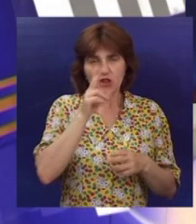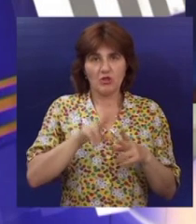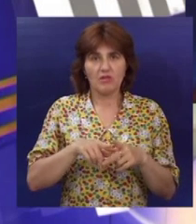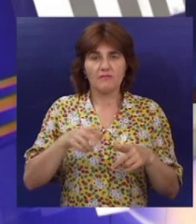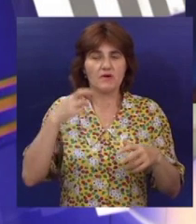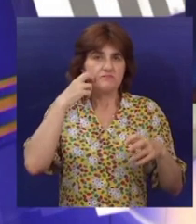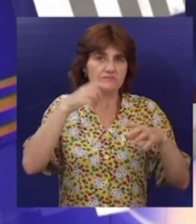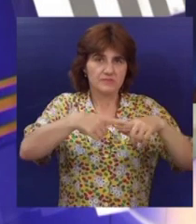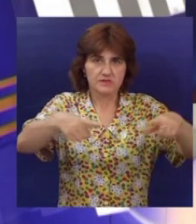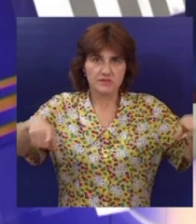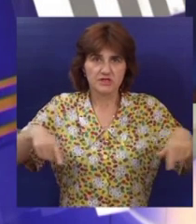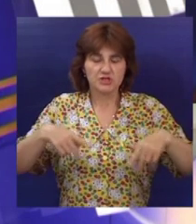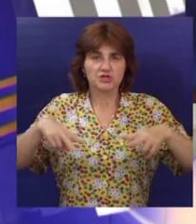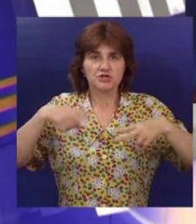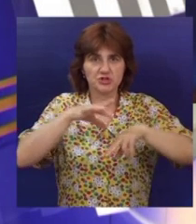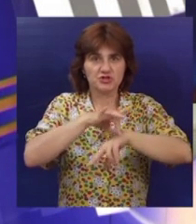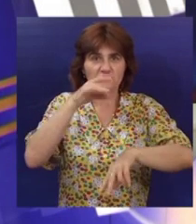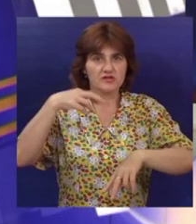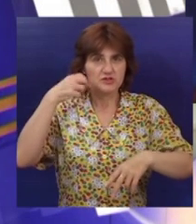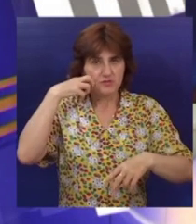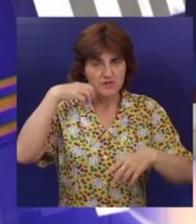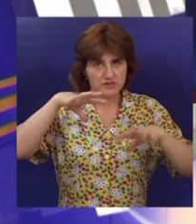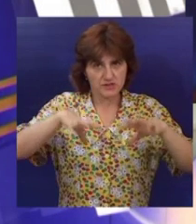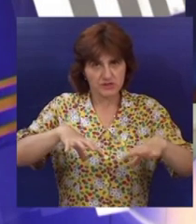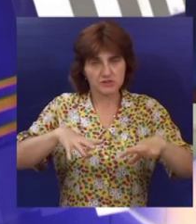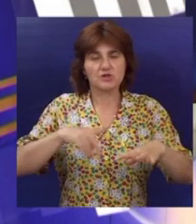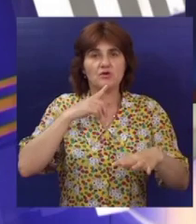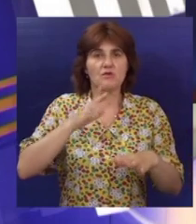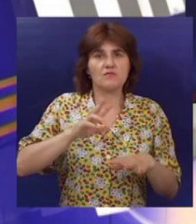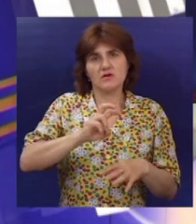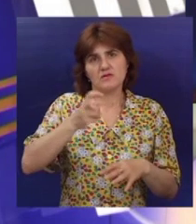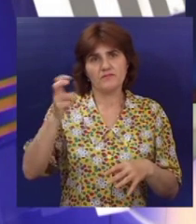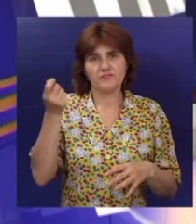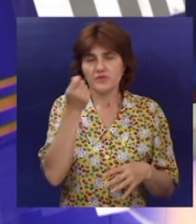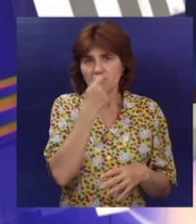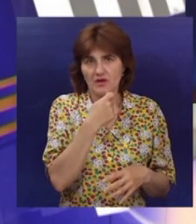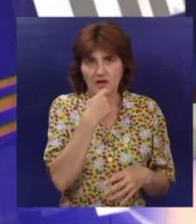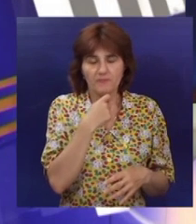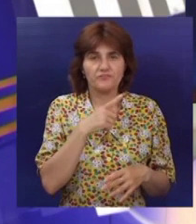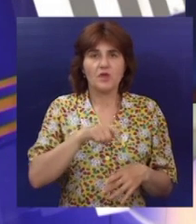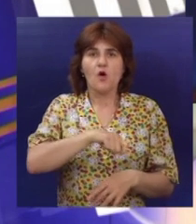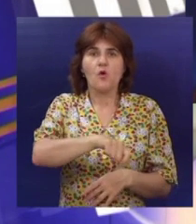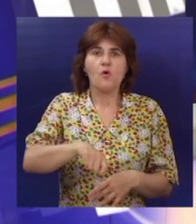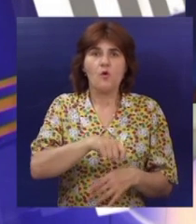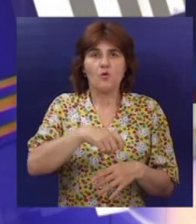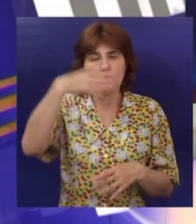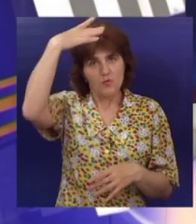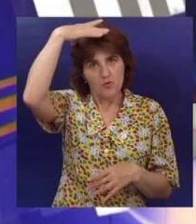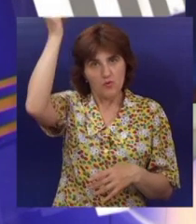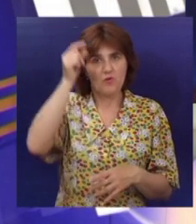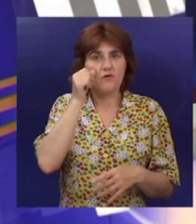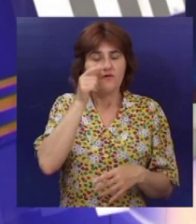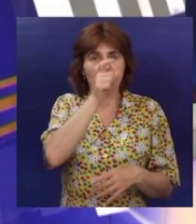imaju švedski sto sa preko 60 vrsta jela, a od pre mjesec dana rukovođenje kuhinjom preuzeo je novi